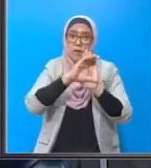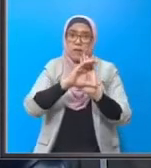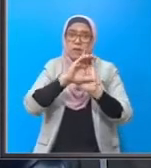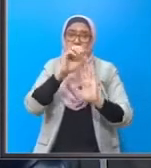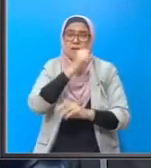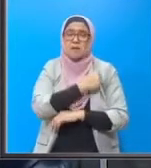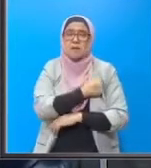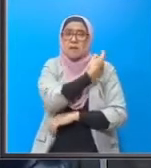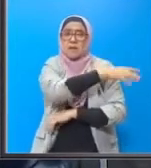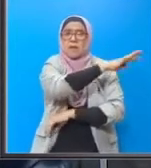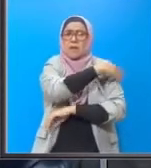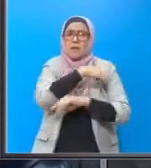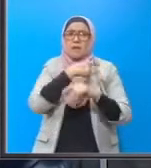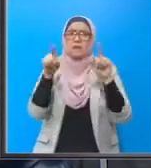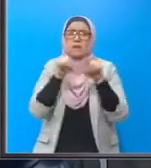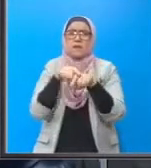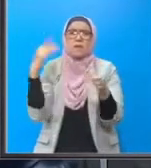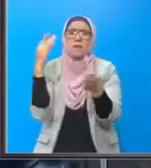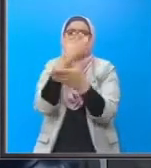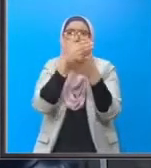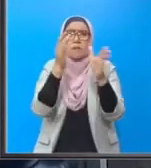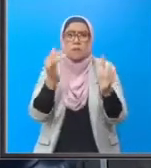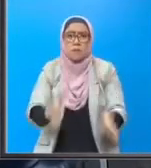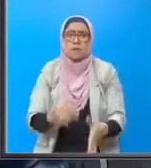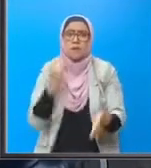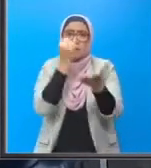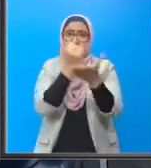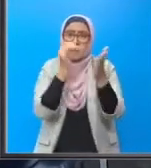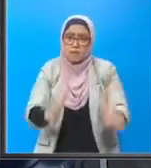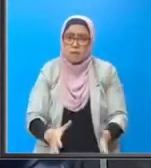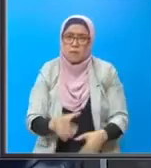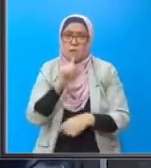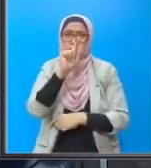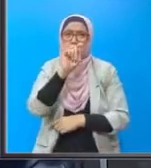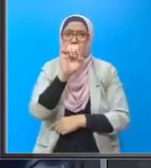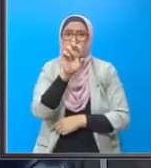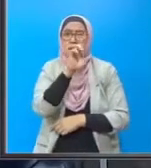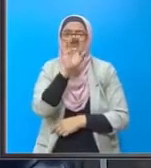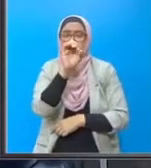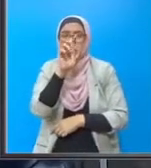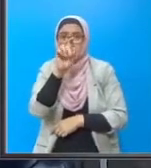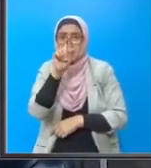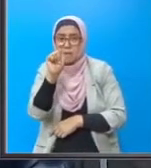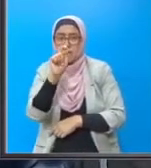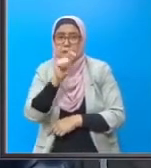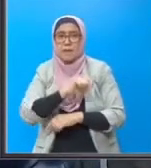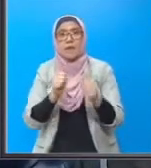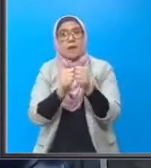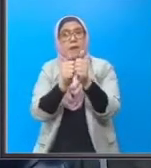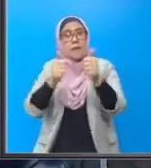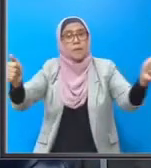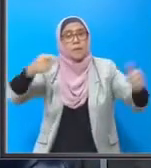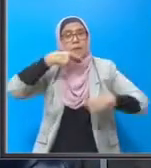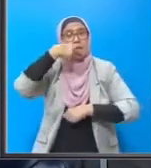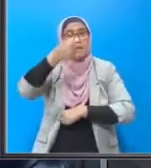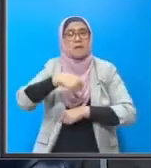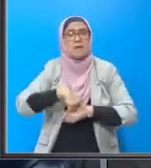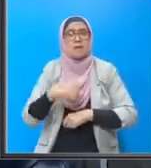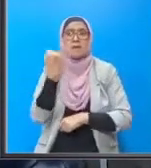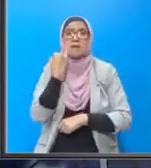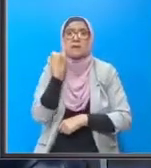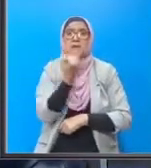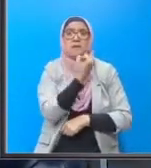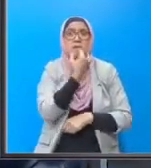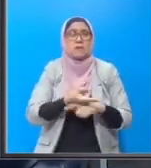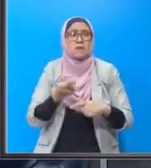sebagai teroris Tanpa mereka menyebut Yahudi yang mengoboh merampas